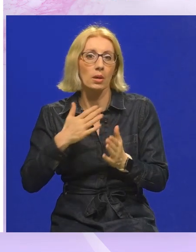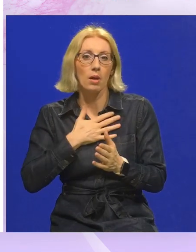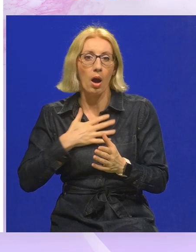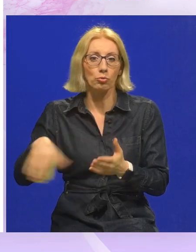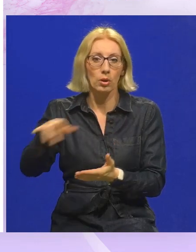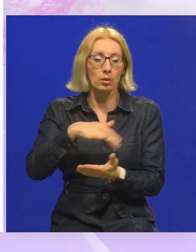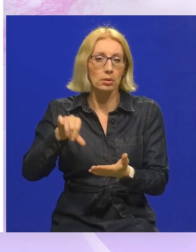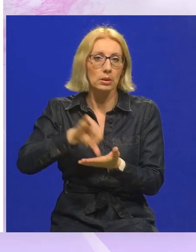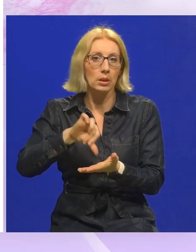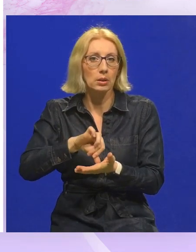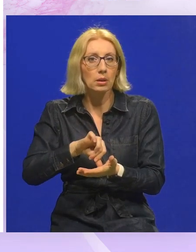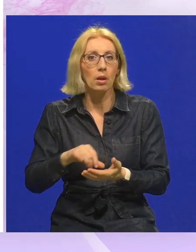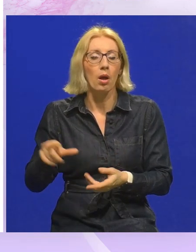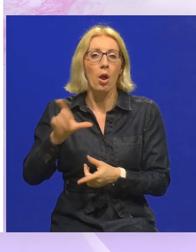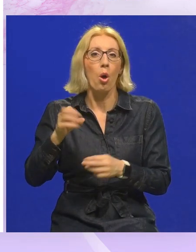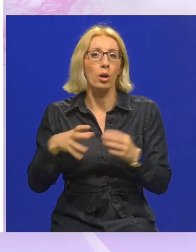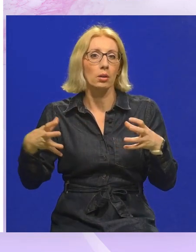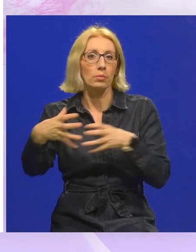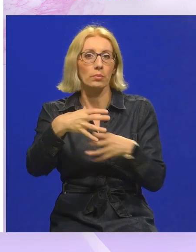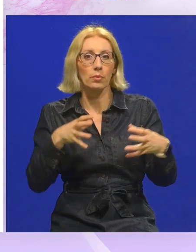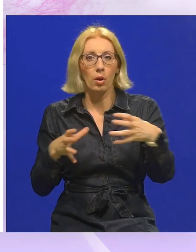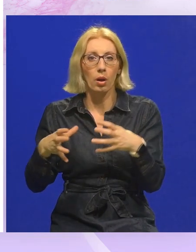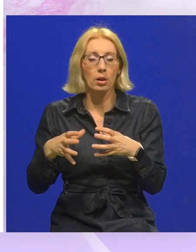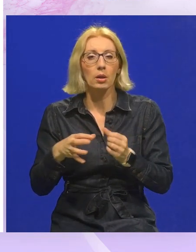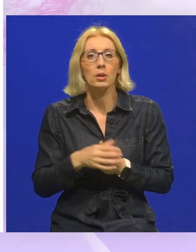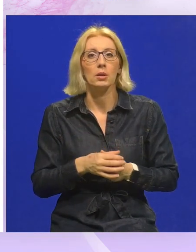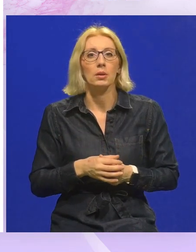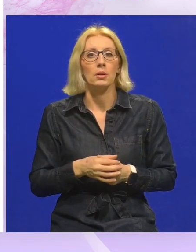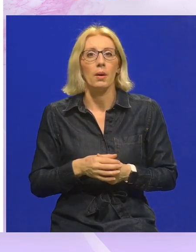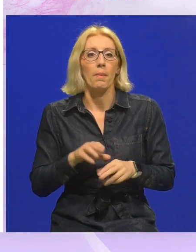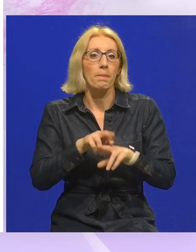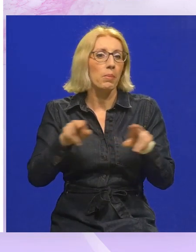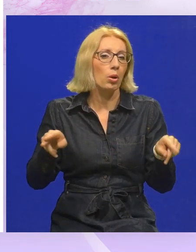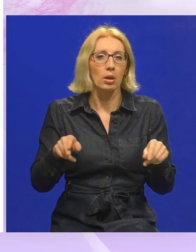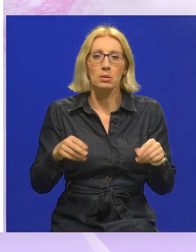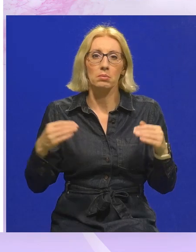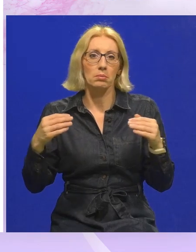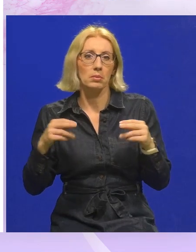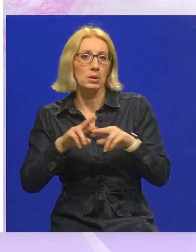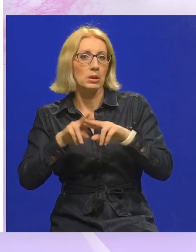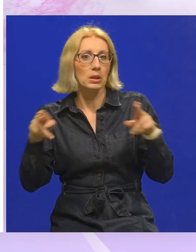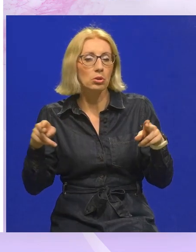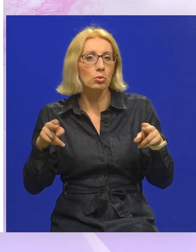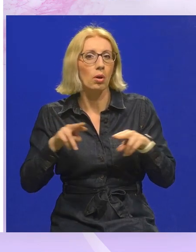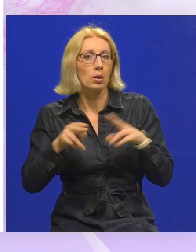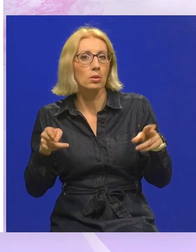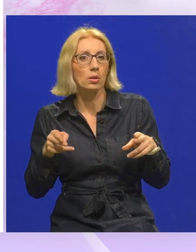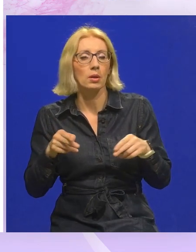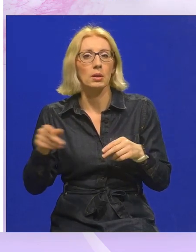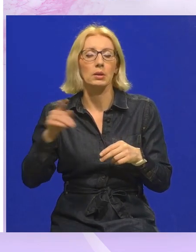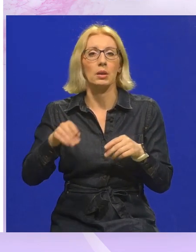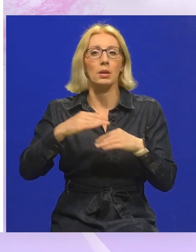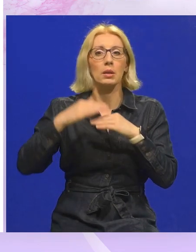sredine, lokalne sredine, mogu biti aplicirane za bilo koju sličnu sredinu na razini